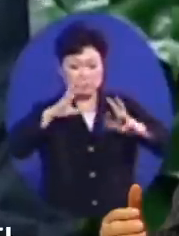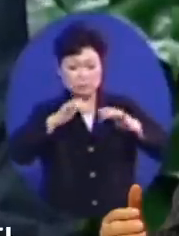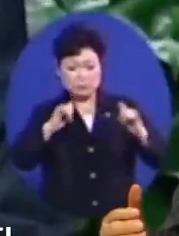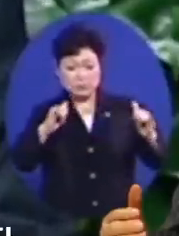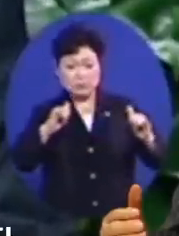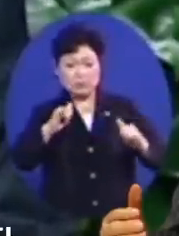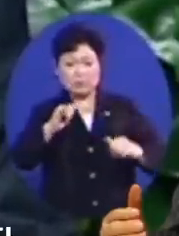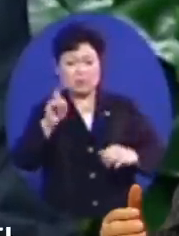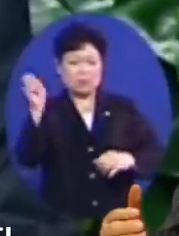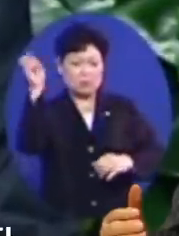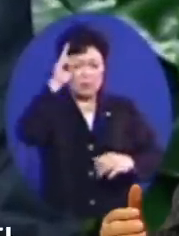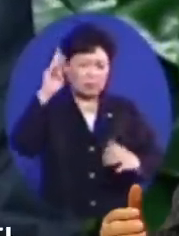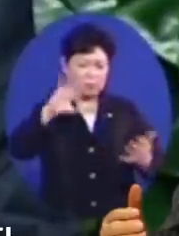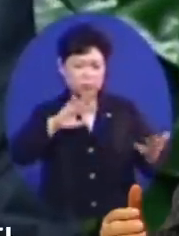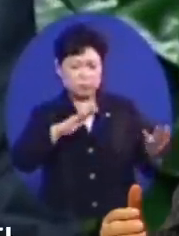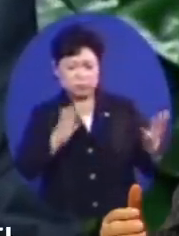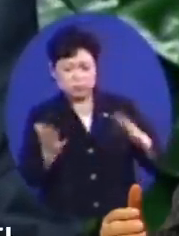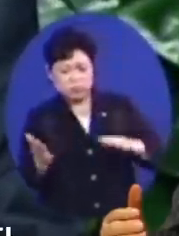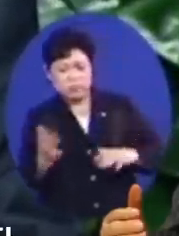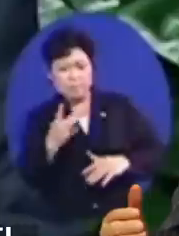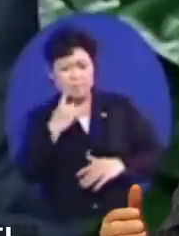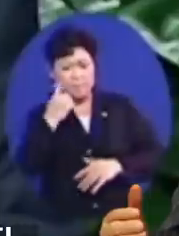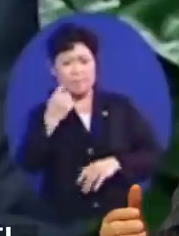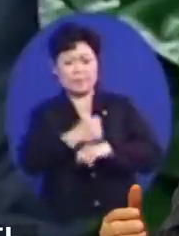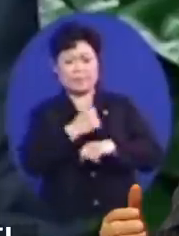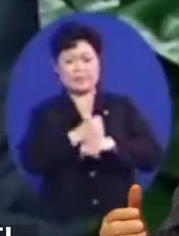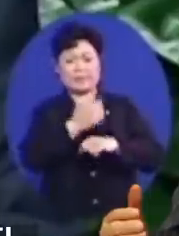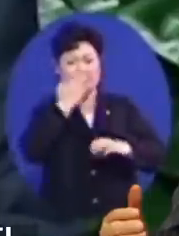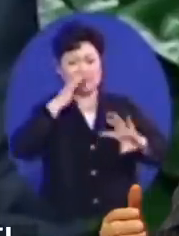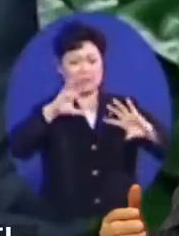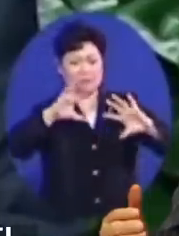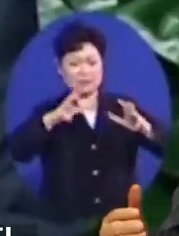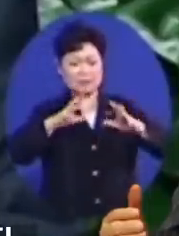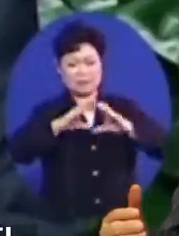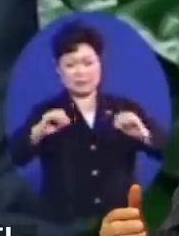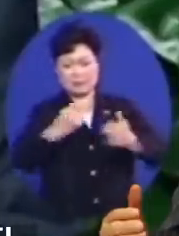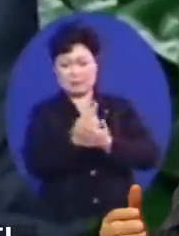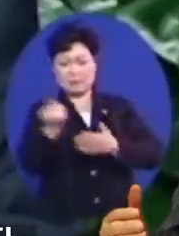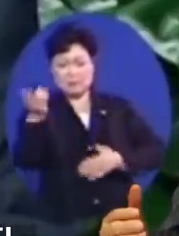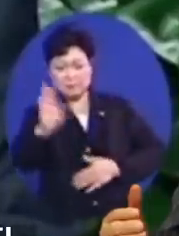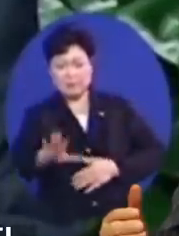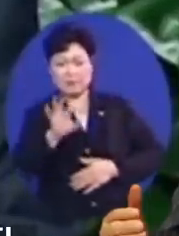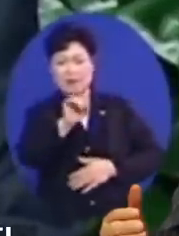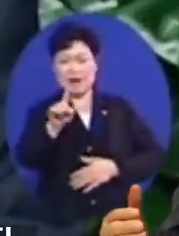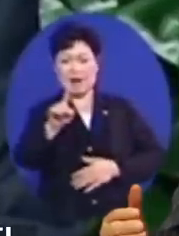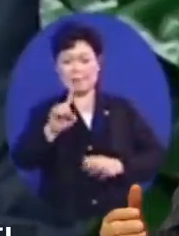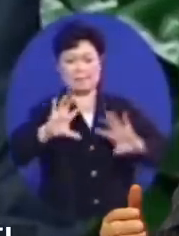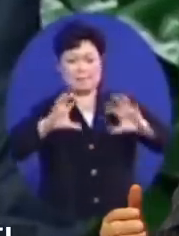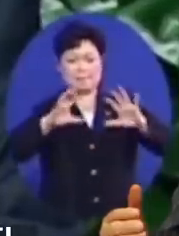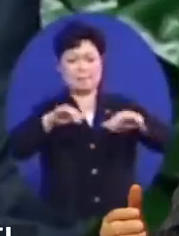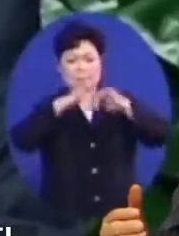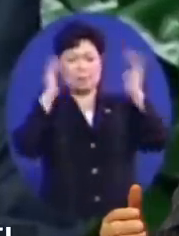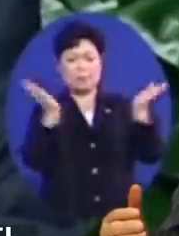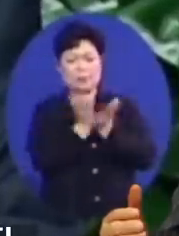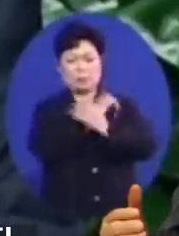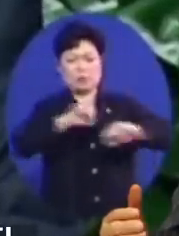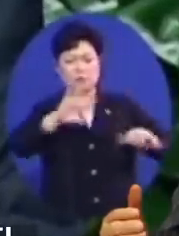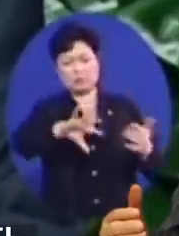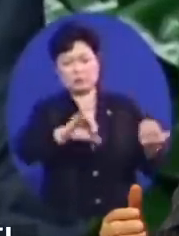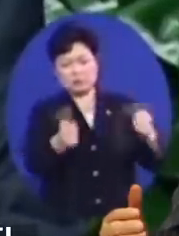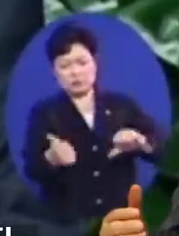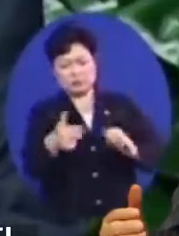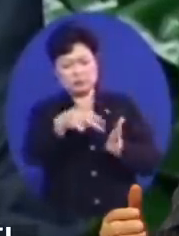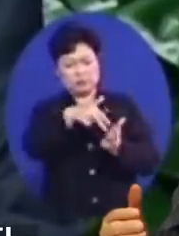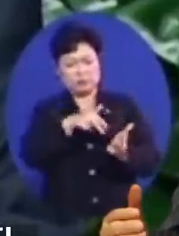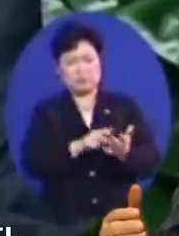순식간에 전멸하게 됐어요. 이스라엘이 애굽에서 나왔으나 아말렉에 의해서 광야에서 다 죽을 수밖에 없습니다.